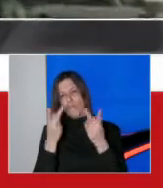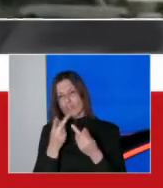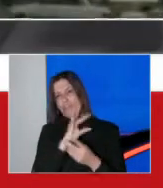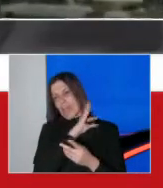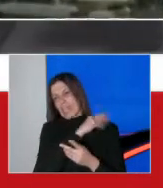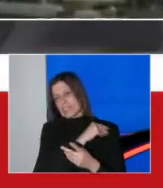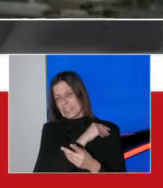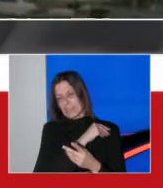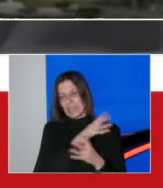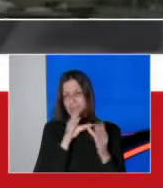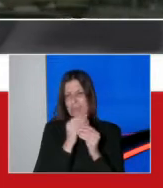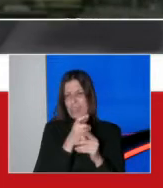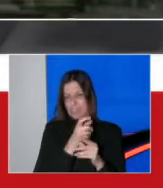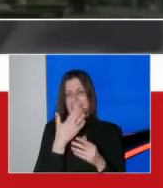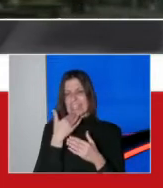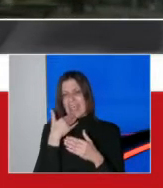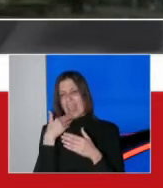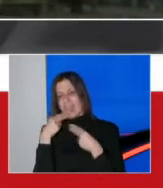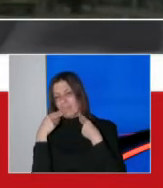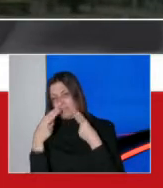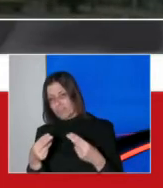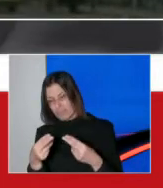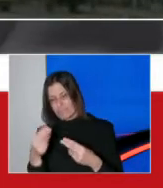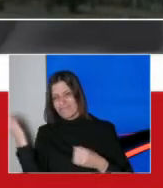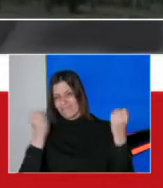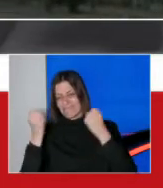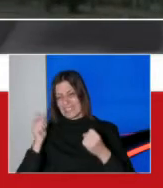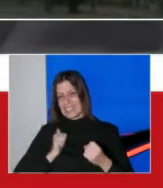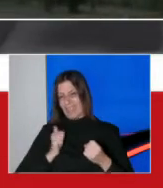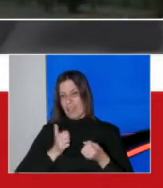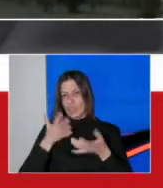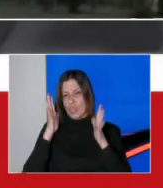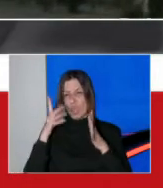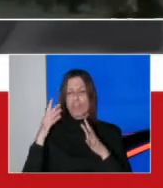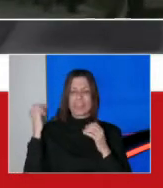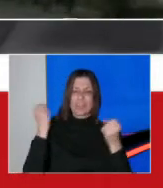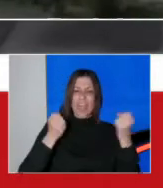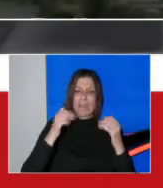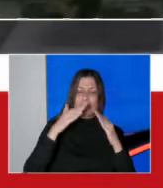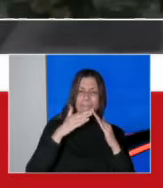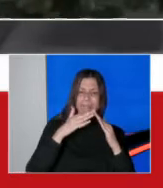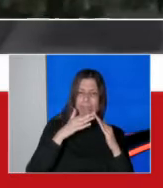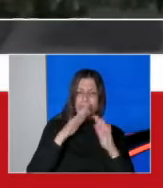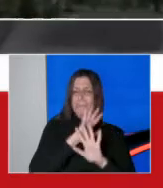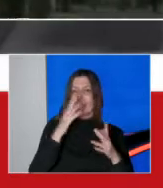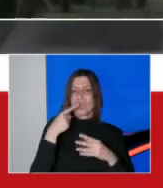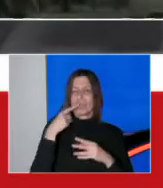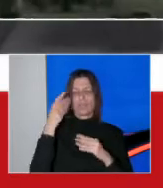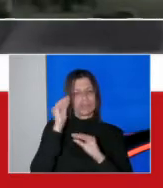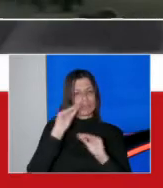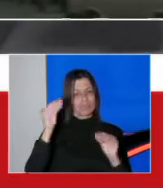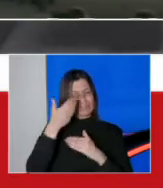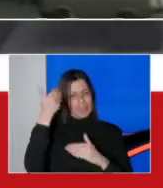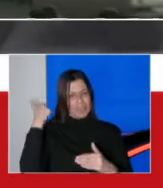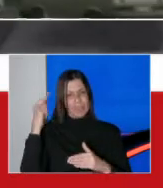חמושות, אין להם שם. ישראל הגיבה בהתקפה צבאית אכזרית, בה תקפה בתי מגורים ללא התראה מוקדמת, הביאה להכירתם